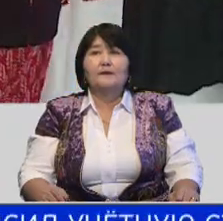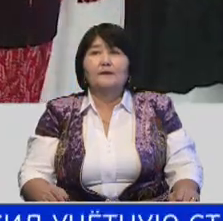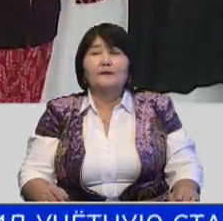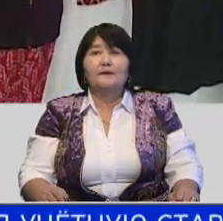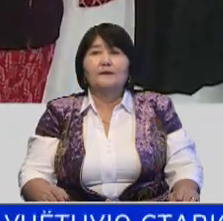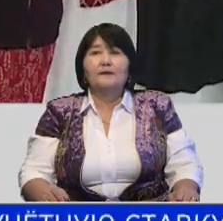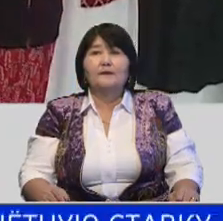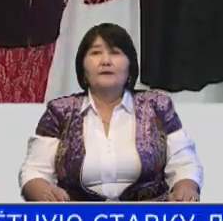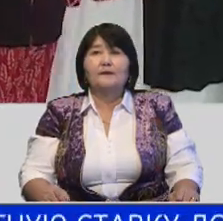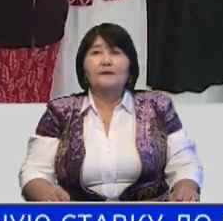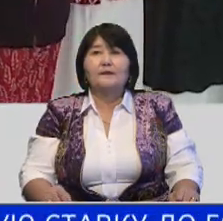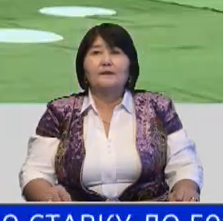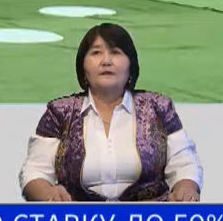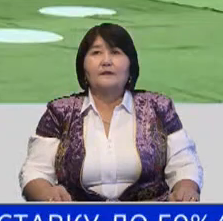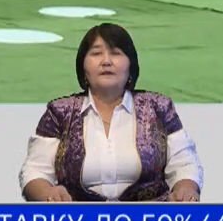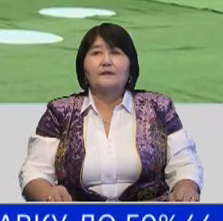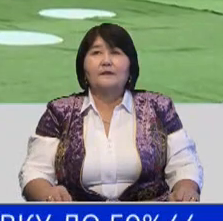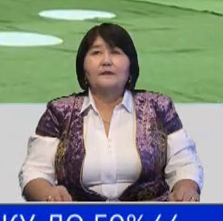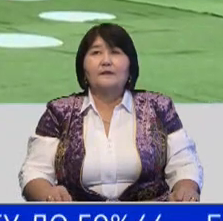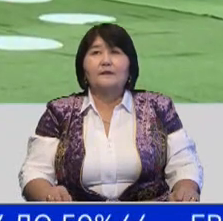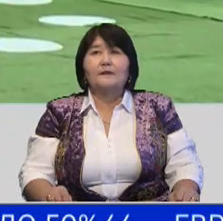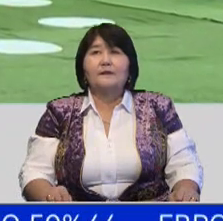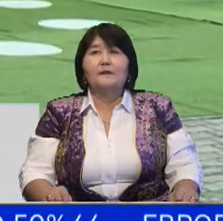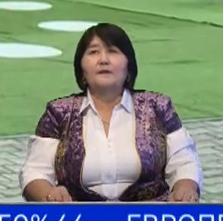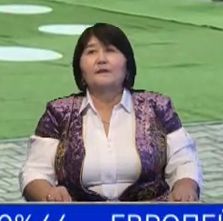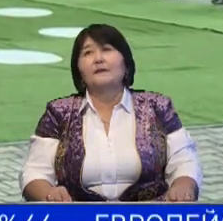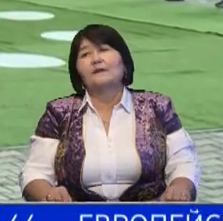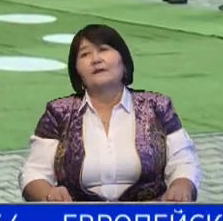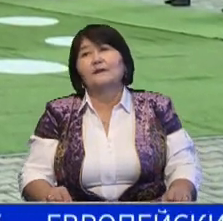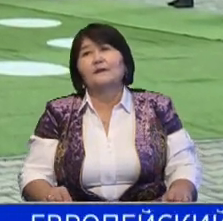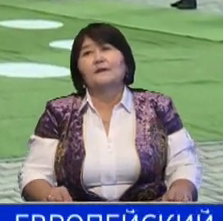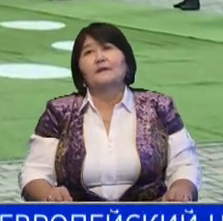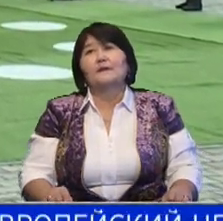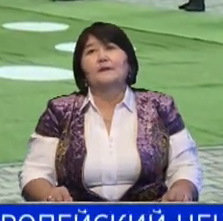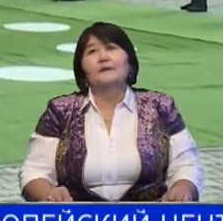Лимар Ирибаева, Максат Карибаев, Баужан Хожамуратов, Турихан Хожахметов, телеканал Кызылорда.